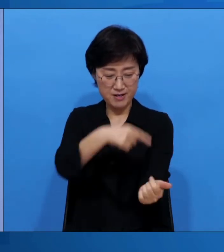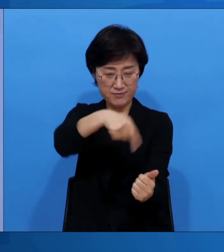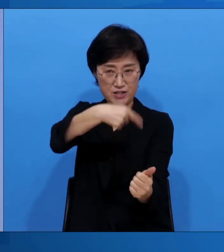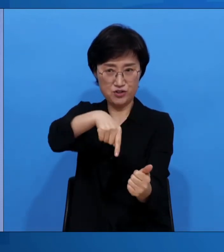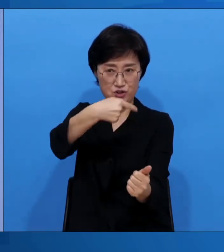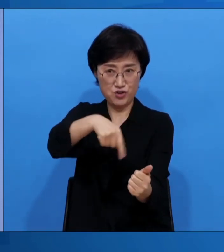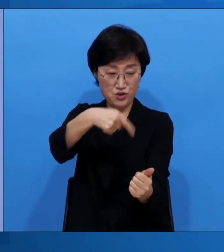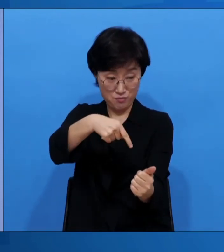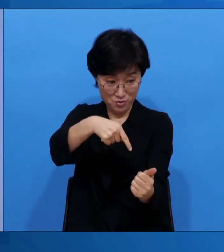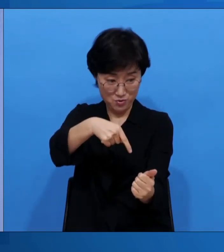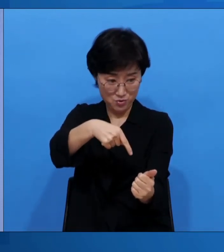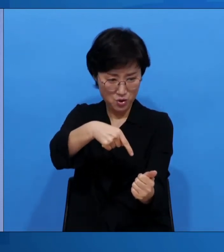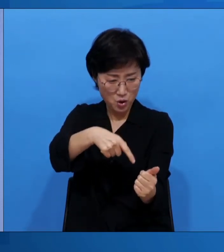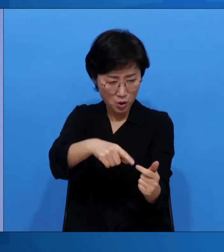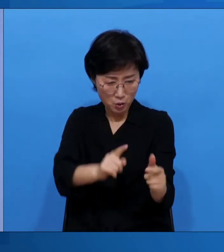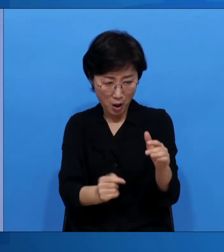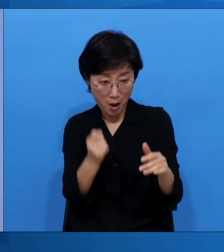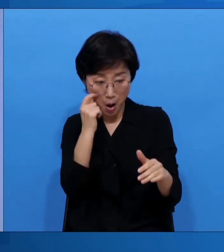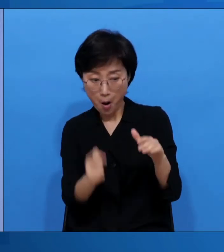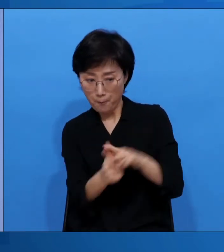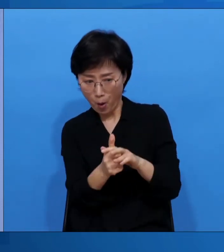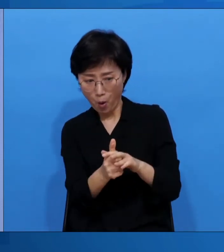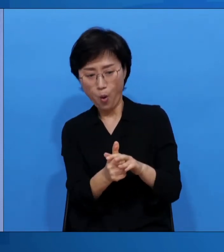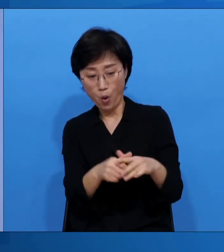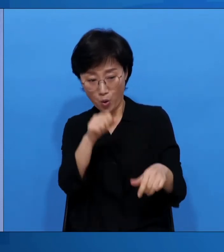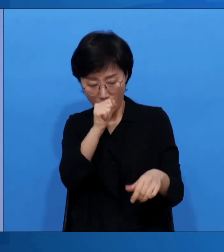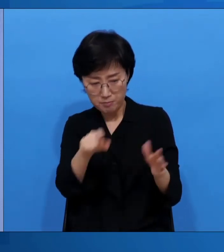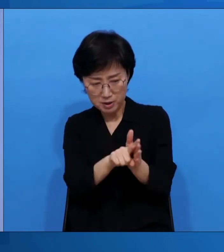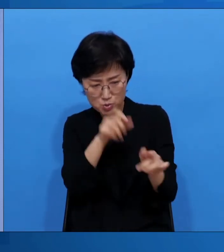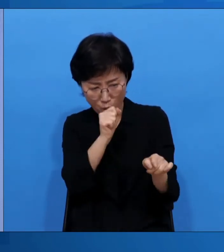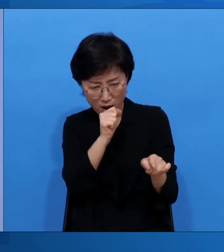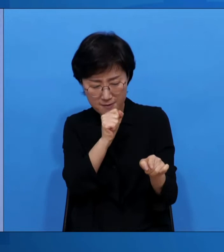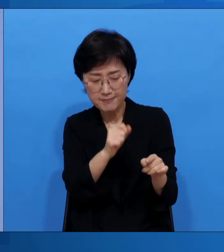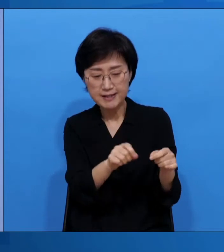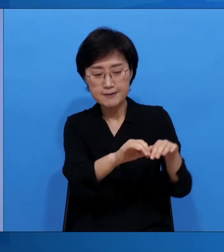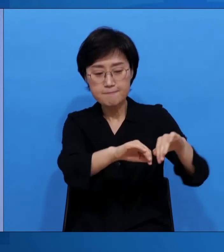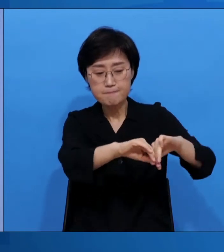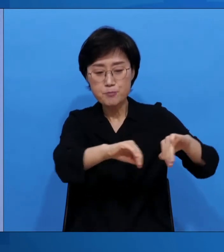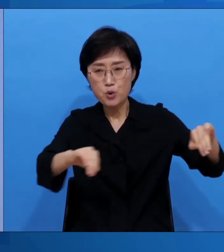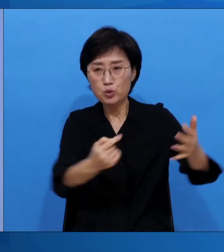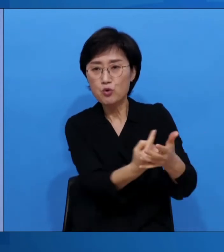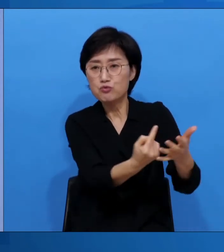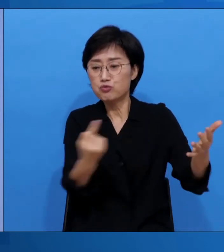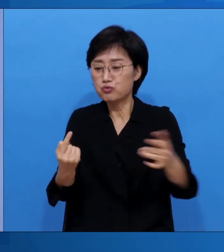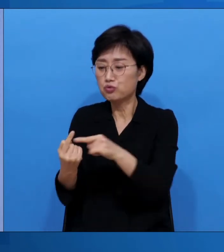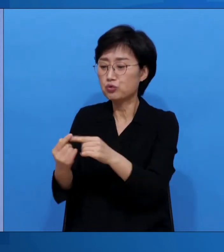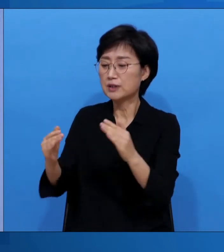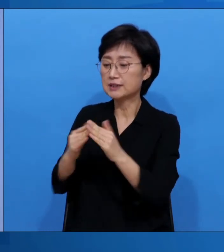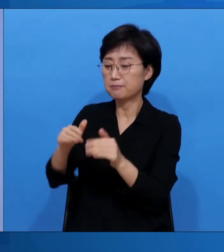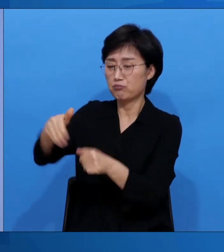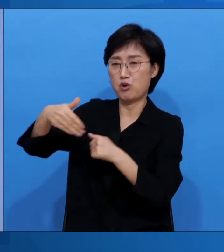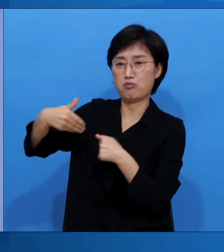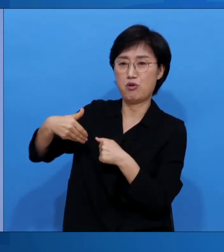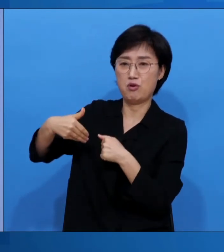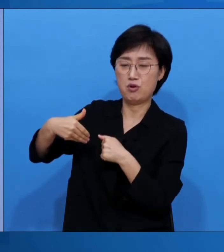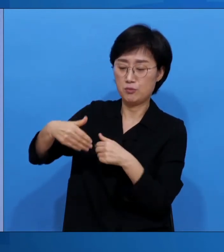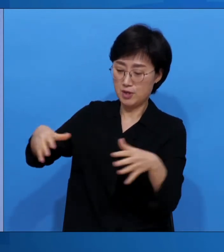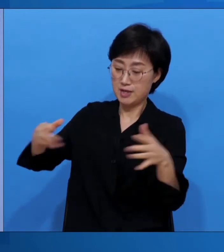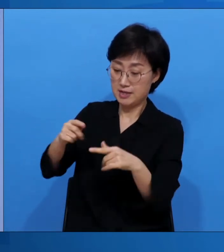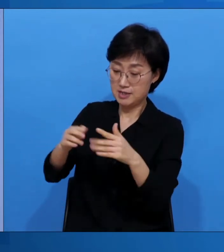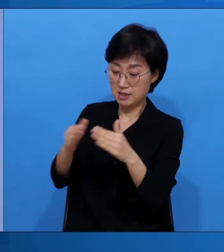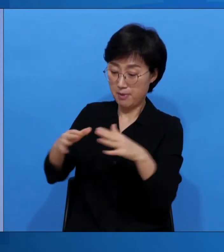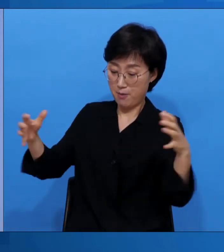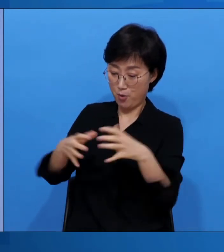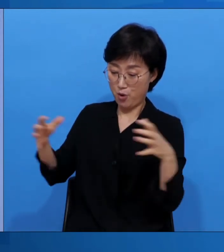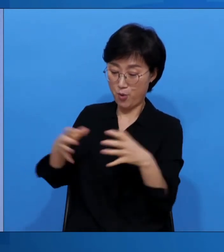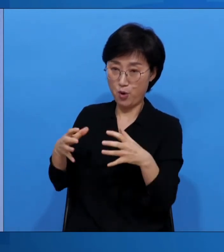them. 열매난 거 자기 집에 불러. And then if those who have given greater fruits, that he'll call them to his house. 야, 내 그거 가면 평신도가 And he was just a